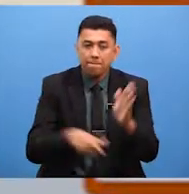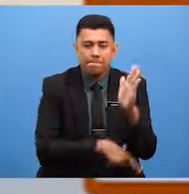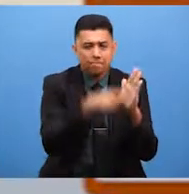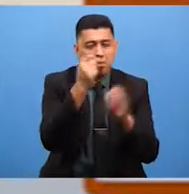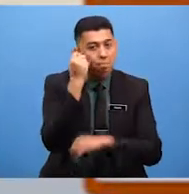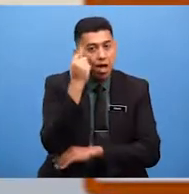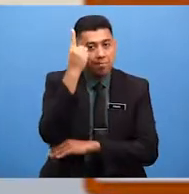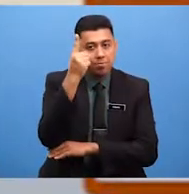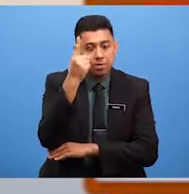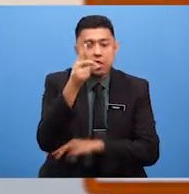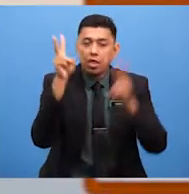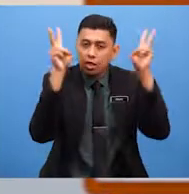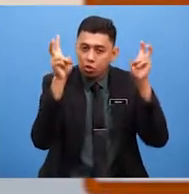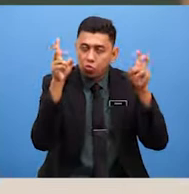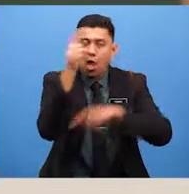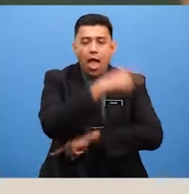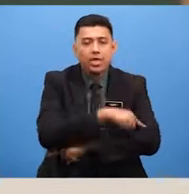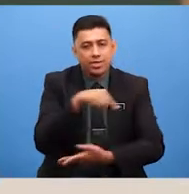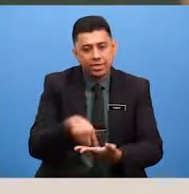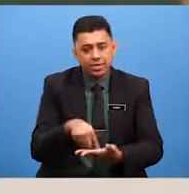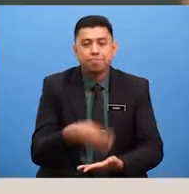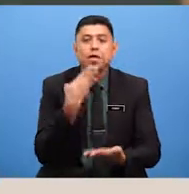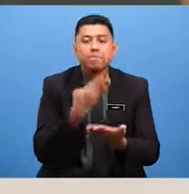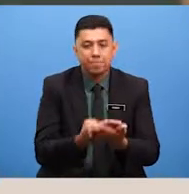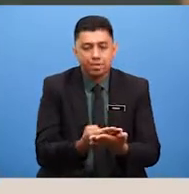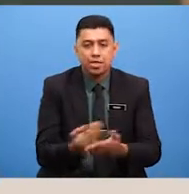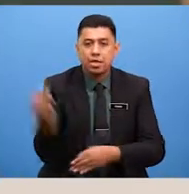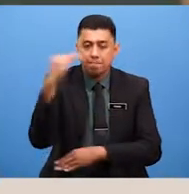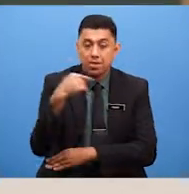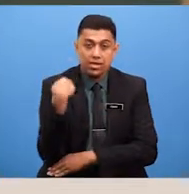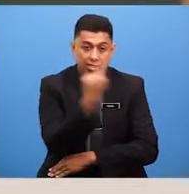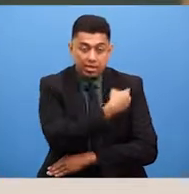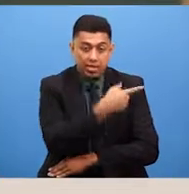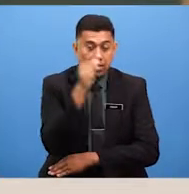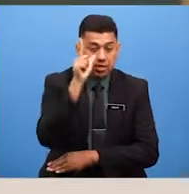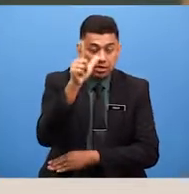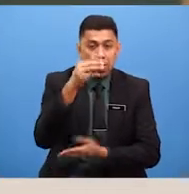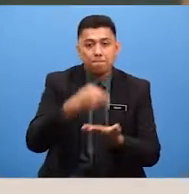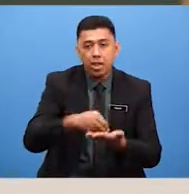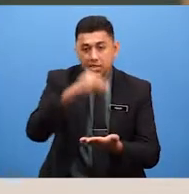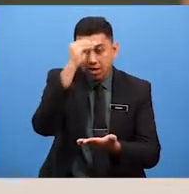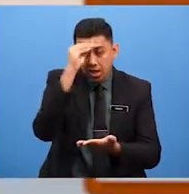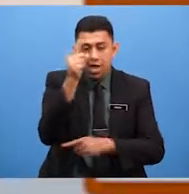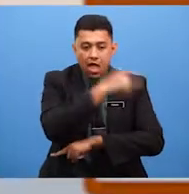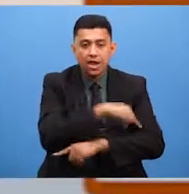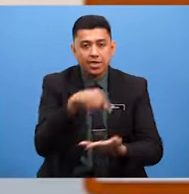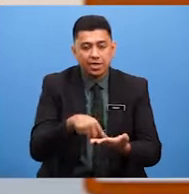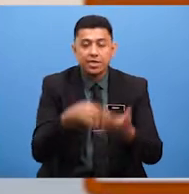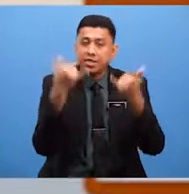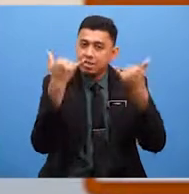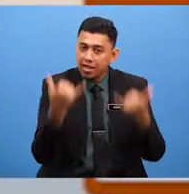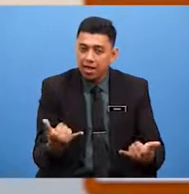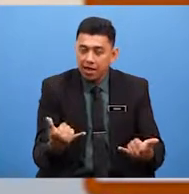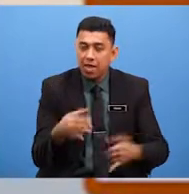lebih memahami topik hari ini. Baik, mari kita lihat pembelajaran hari ini.